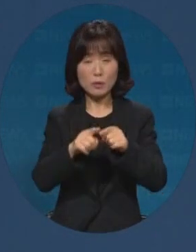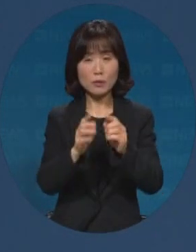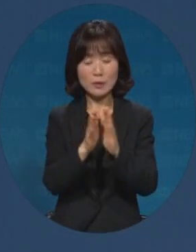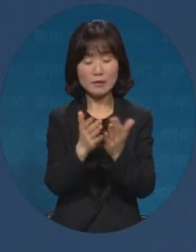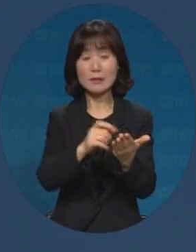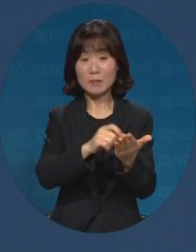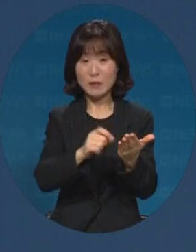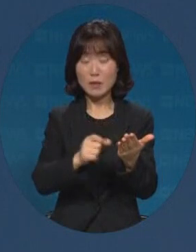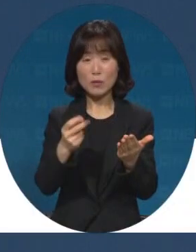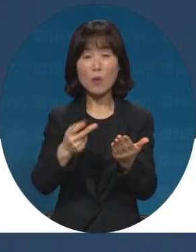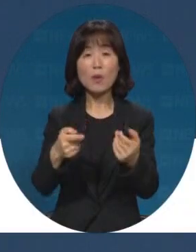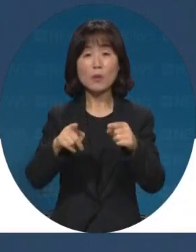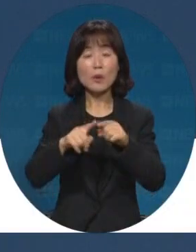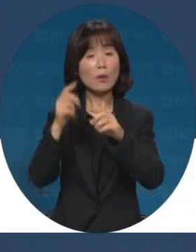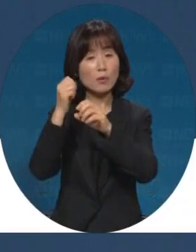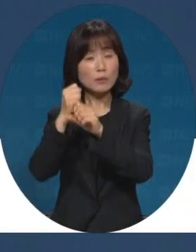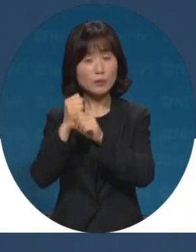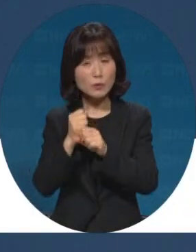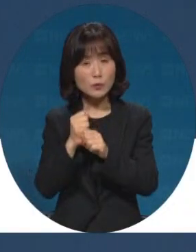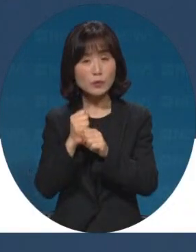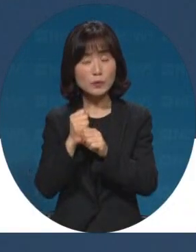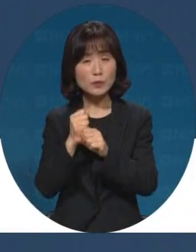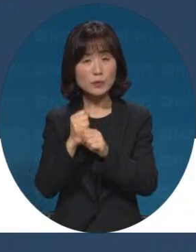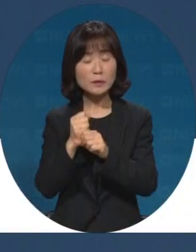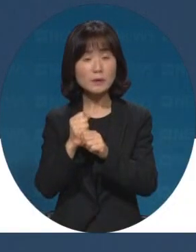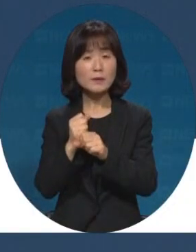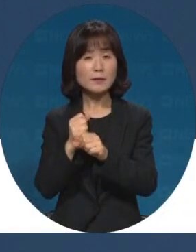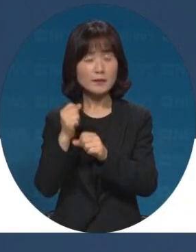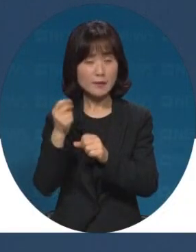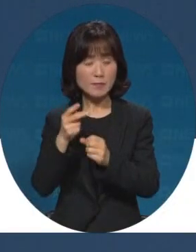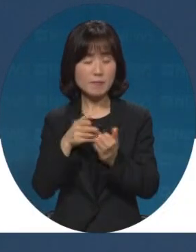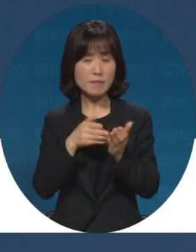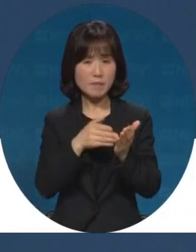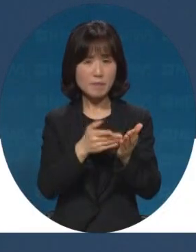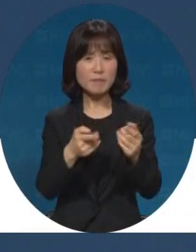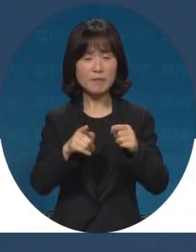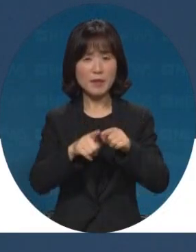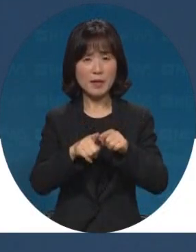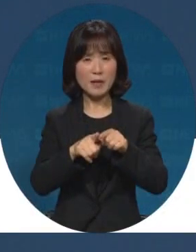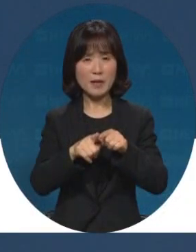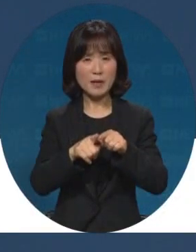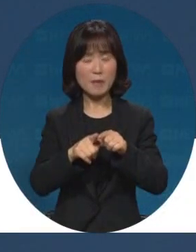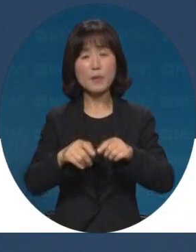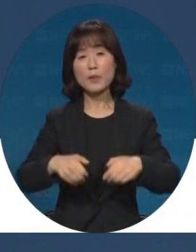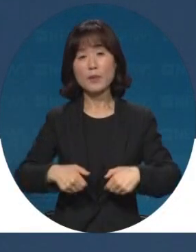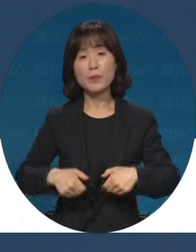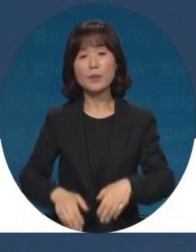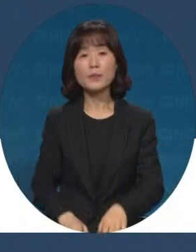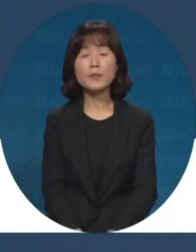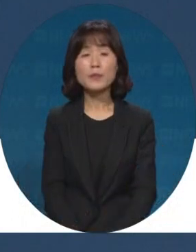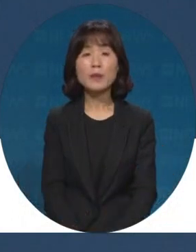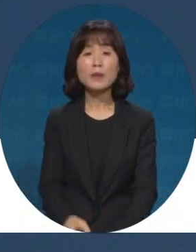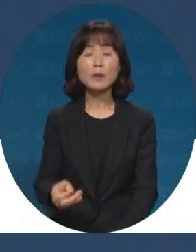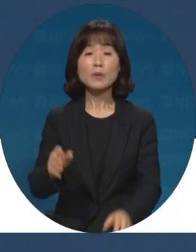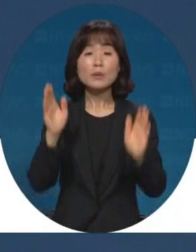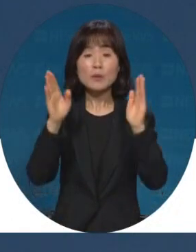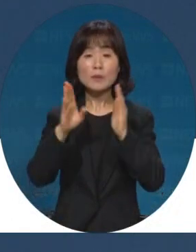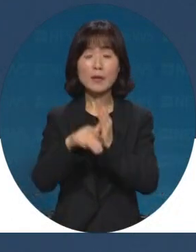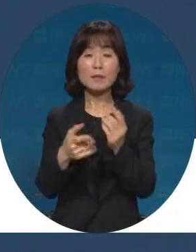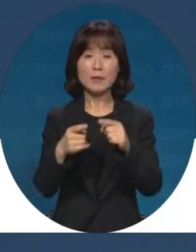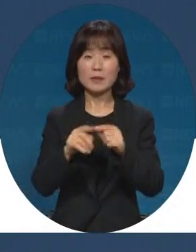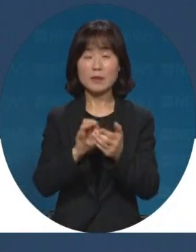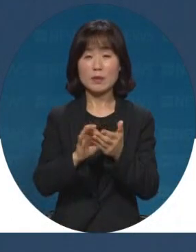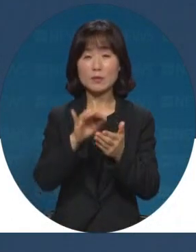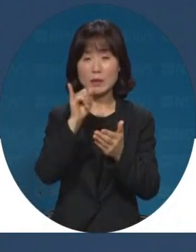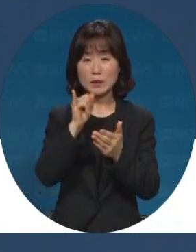아니면은 공동 연구를 다시 한번 제안할 필요가 있다고 생각을 생각을 합니다 그리고 수업에서 함께 사용할